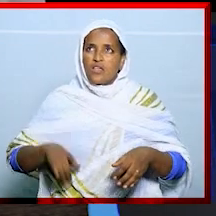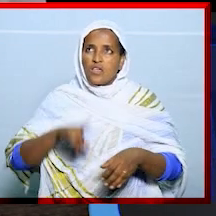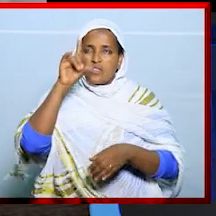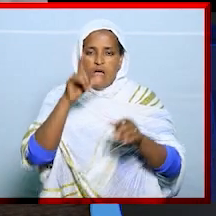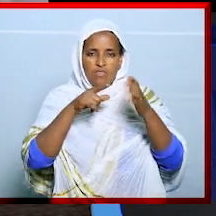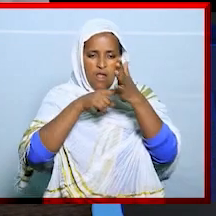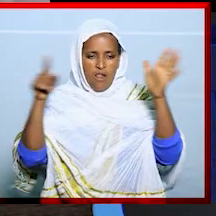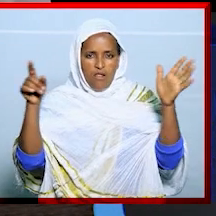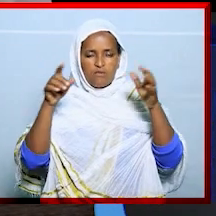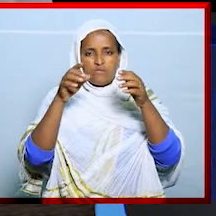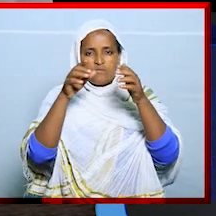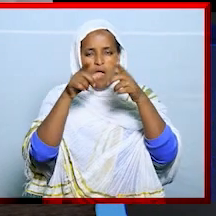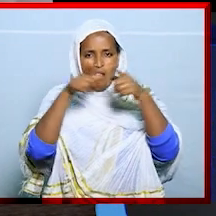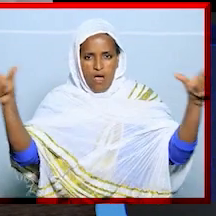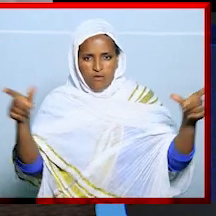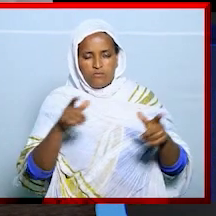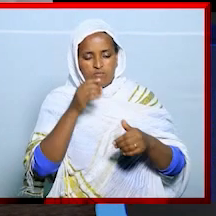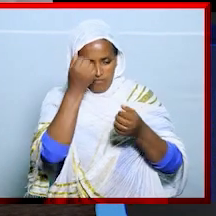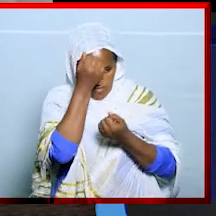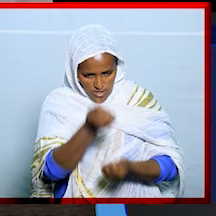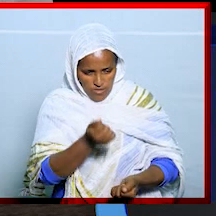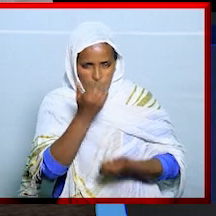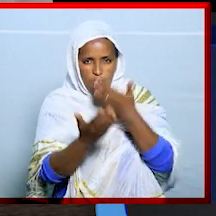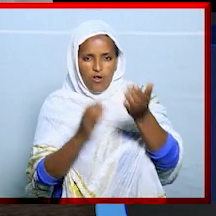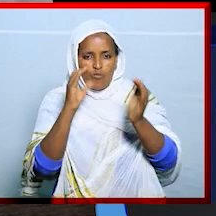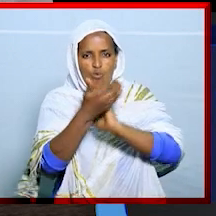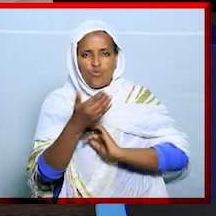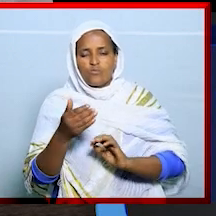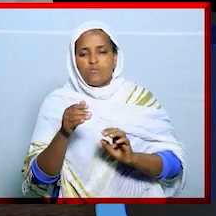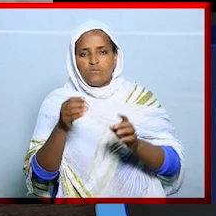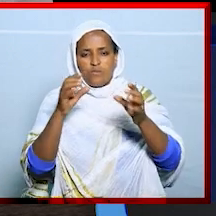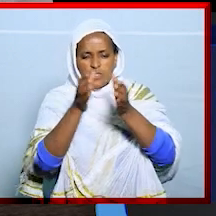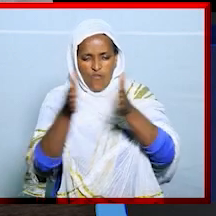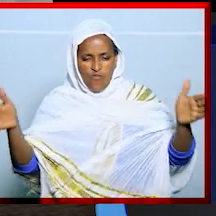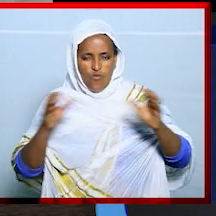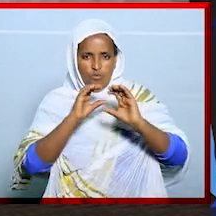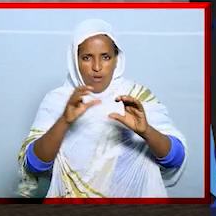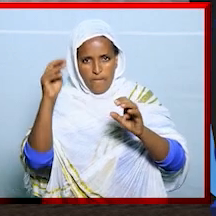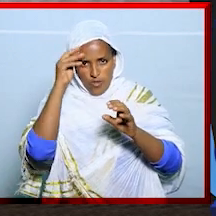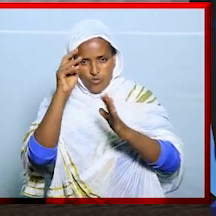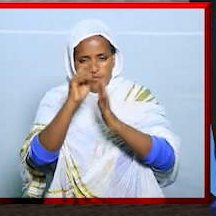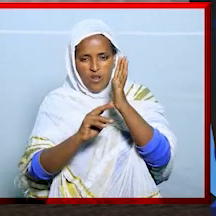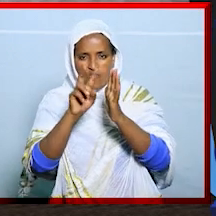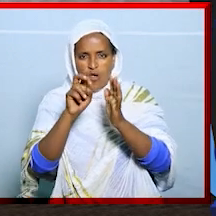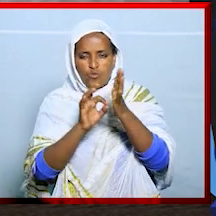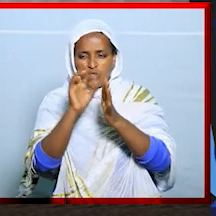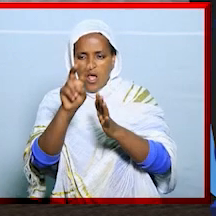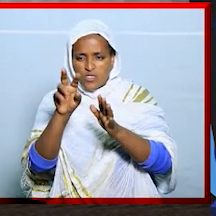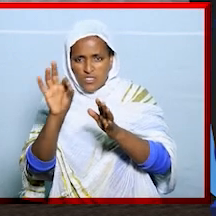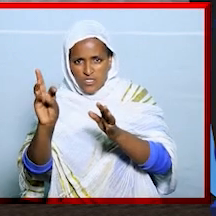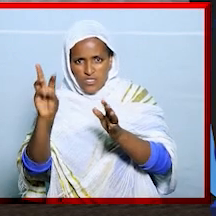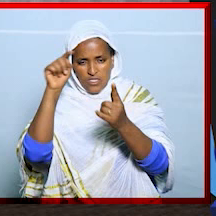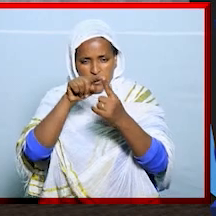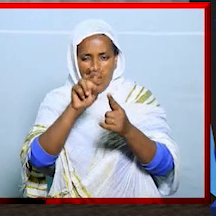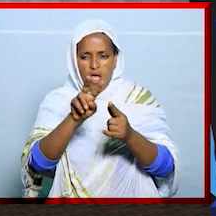ጌታችንም ታላቅነት የሚገኘው በመታዘዝ በማገልገል መሆኑን በጣም በሰፊው አስተምሯል። የማቴዎስ ወንጌል ምዕራፍ 20 ከቁጥር